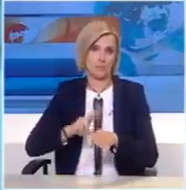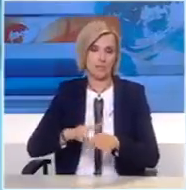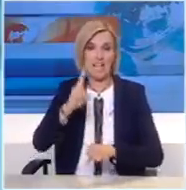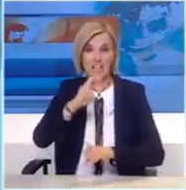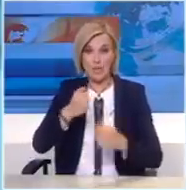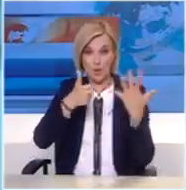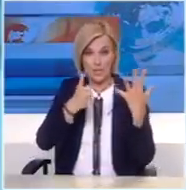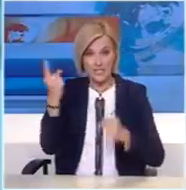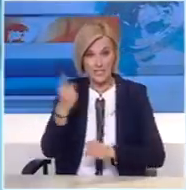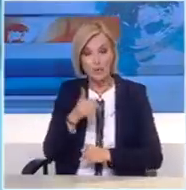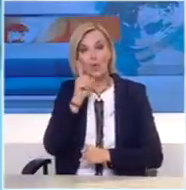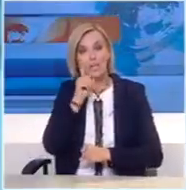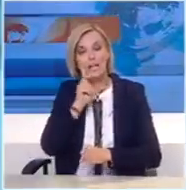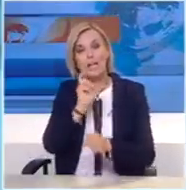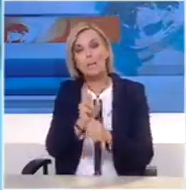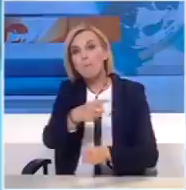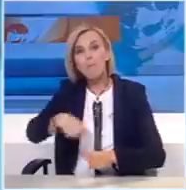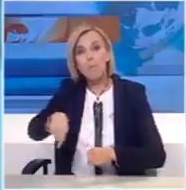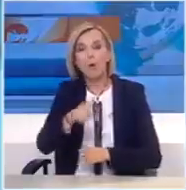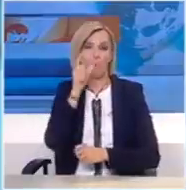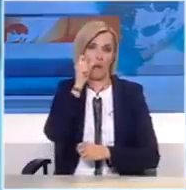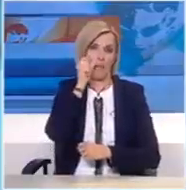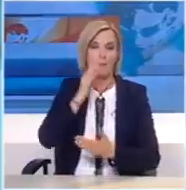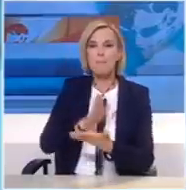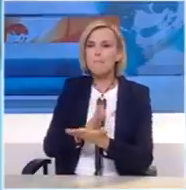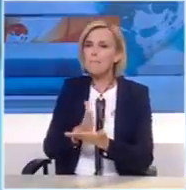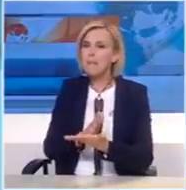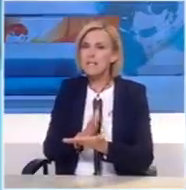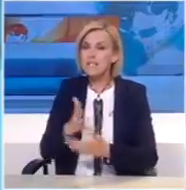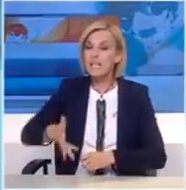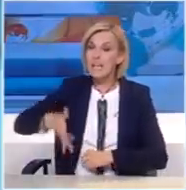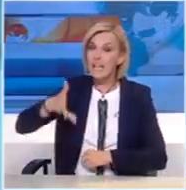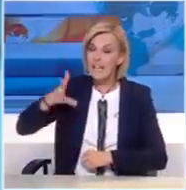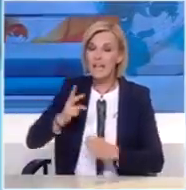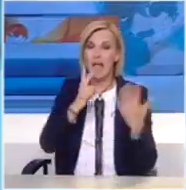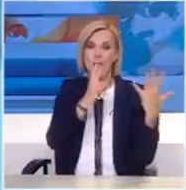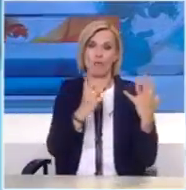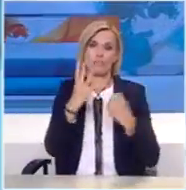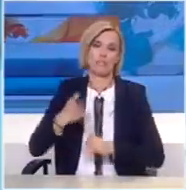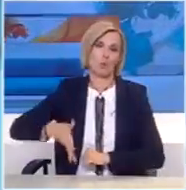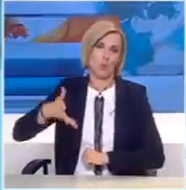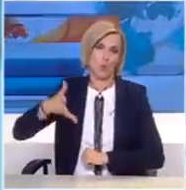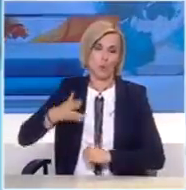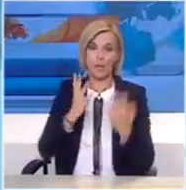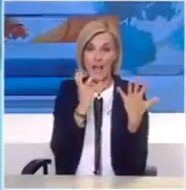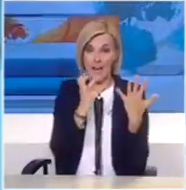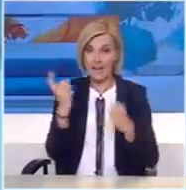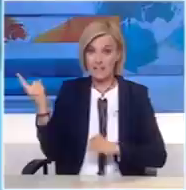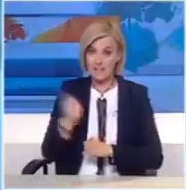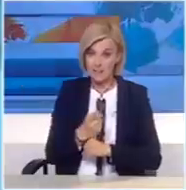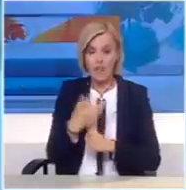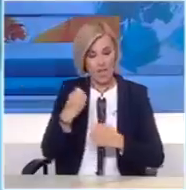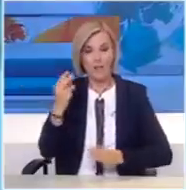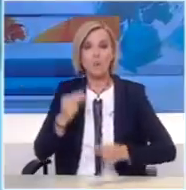26% ήταν γυναίκες και οι υπόλοιποι άνδρες. Η διάμεση ηλικία των θανόντων συμπολιτών μας ήταν τα 74 έτη. Το 90% είχε